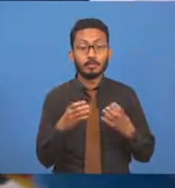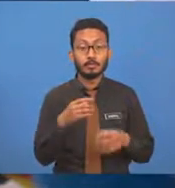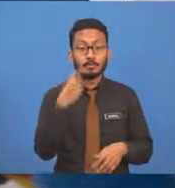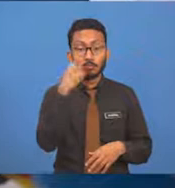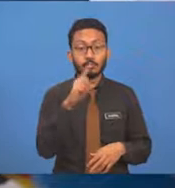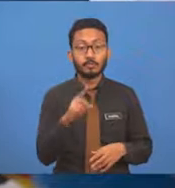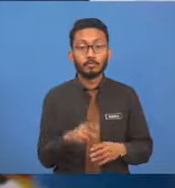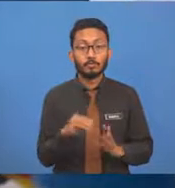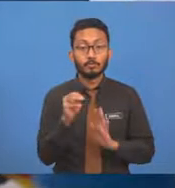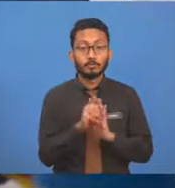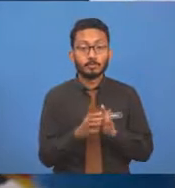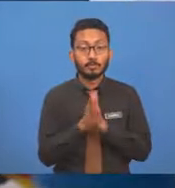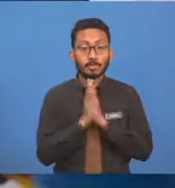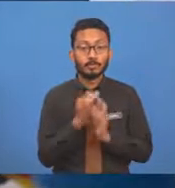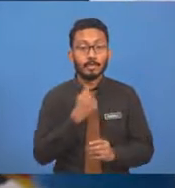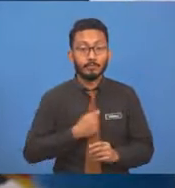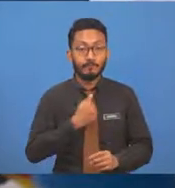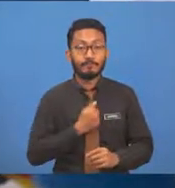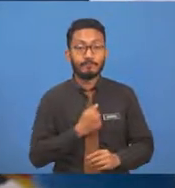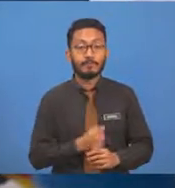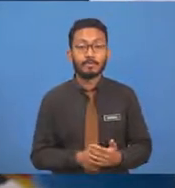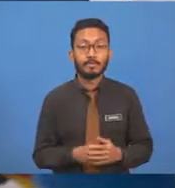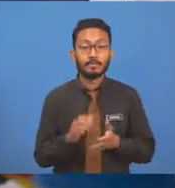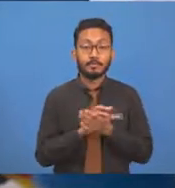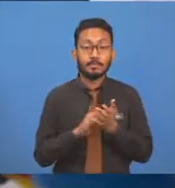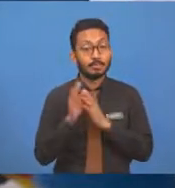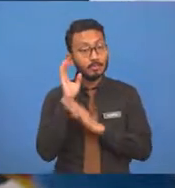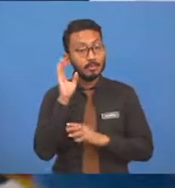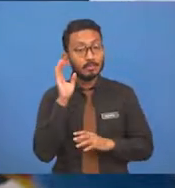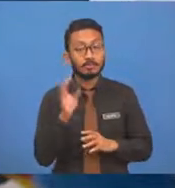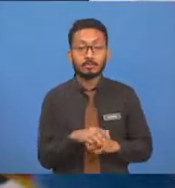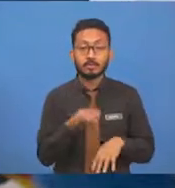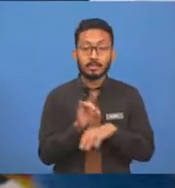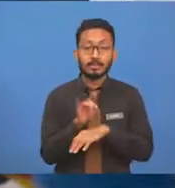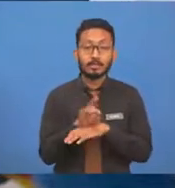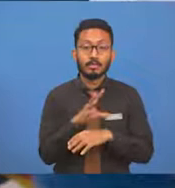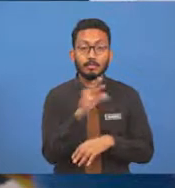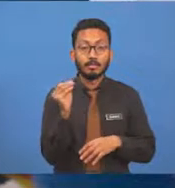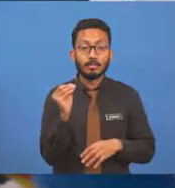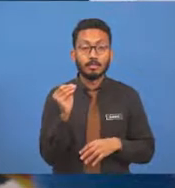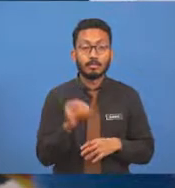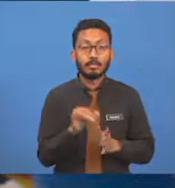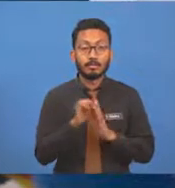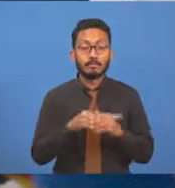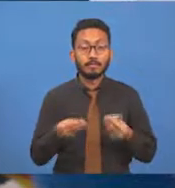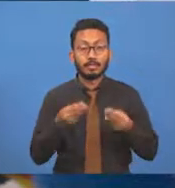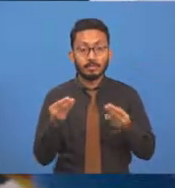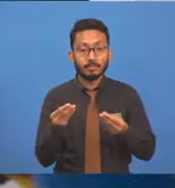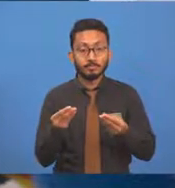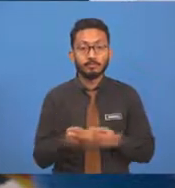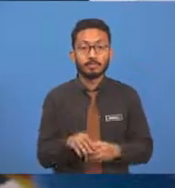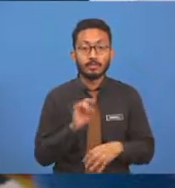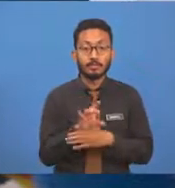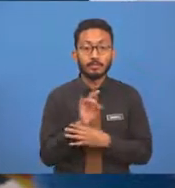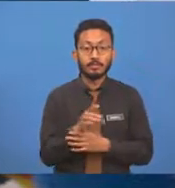kepada warga sekolah. Mendengar nasihat dan teguran yang diberi. Nasihat dan teguran mereka